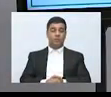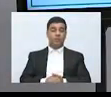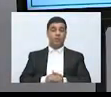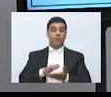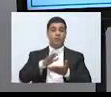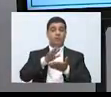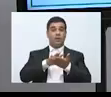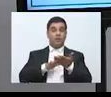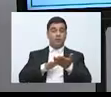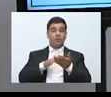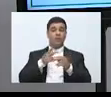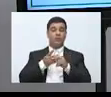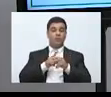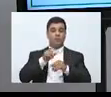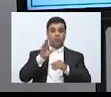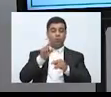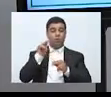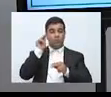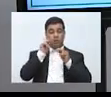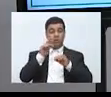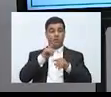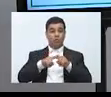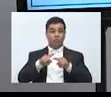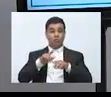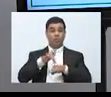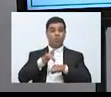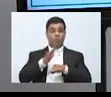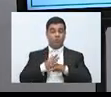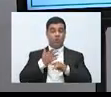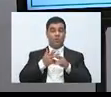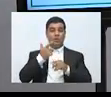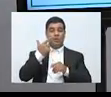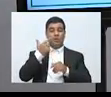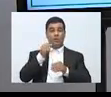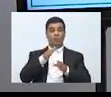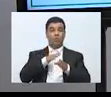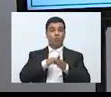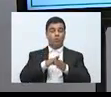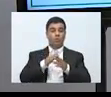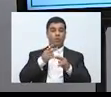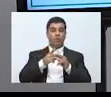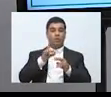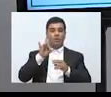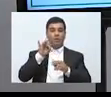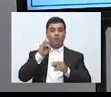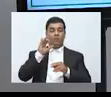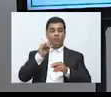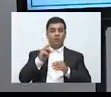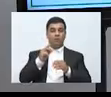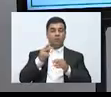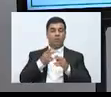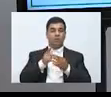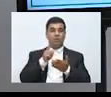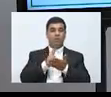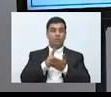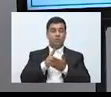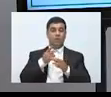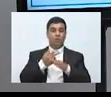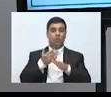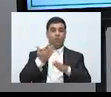Darsimizni yakunlar ekamiz aziz o'quvchilar. Gapni to'ldir refleksiya mashq orqali. Demak,